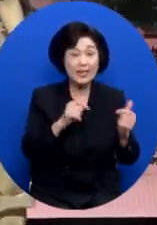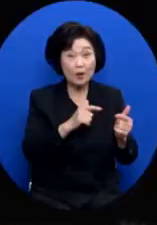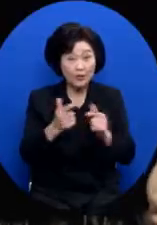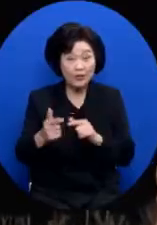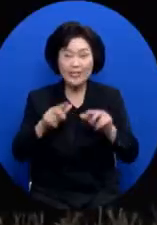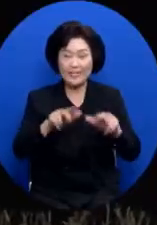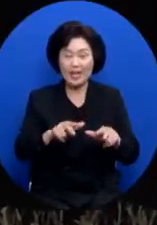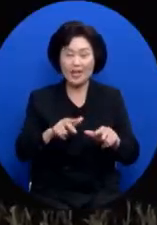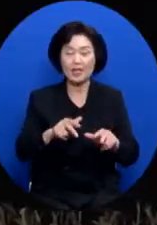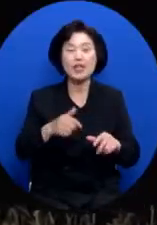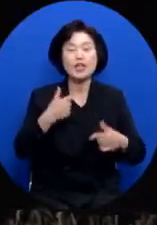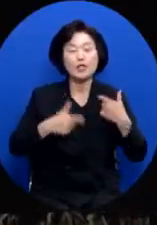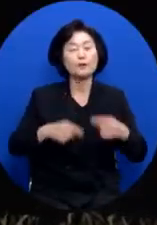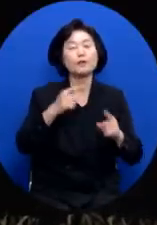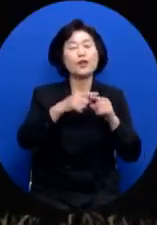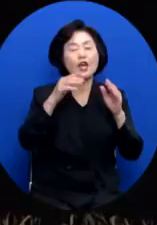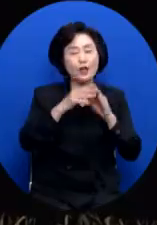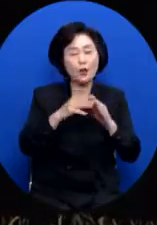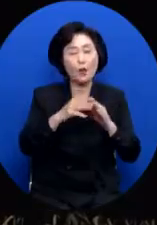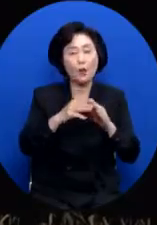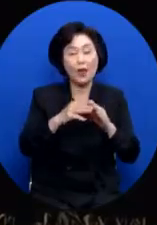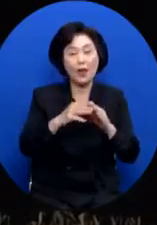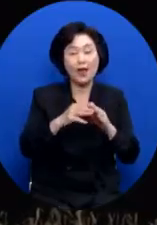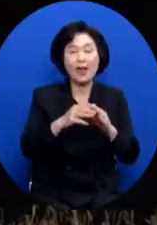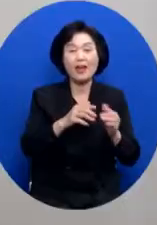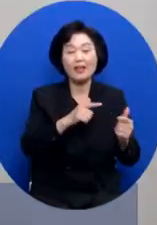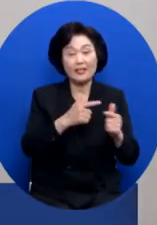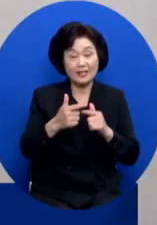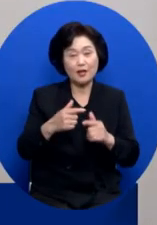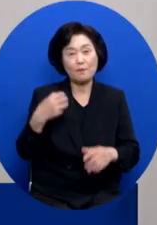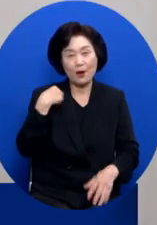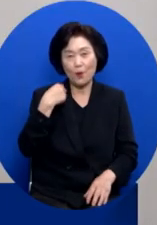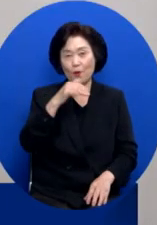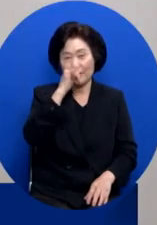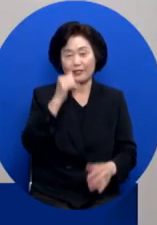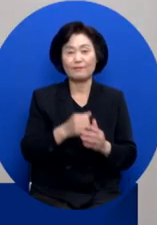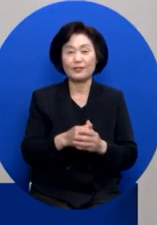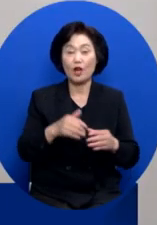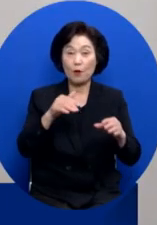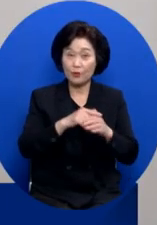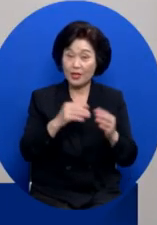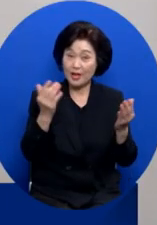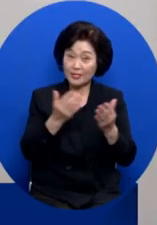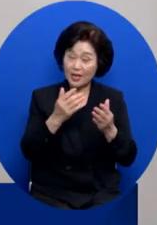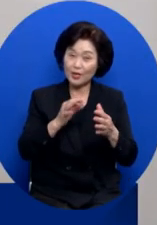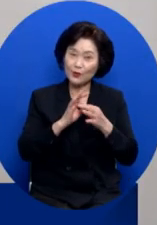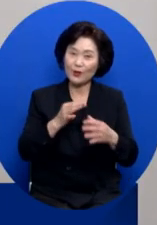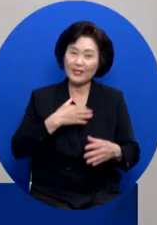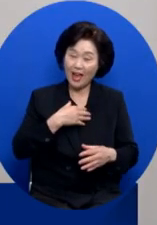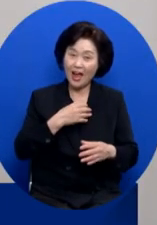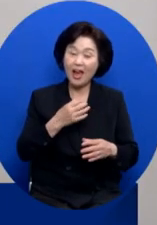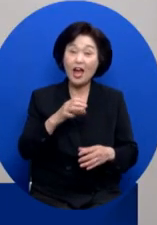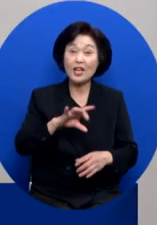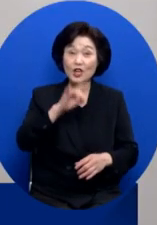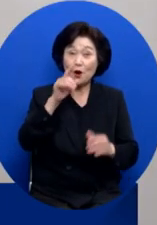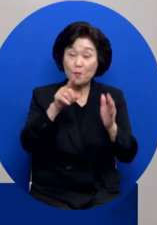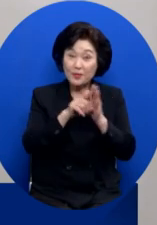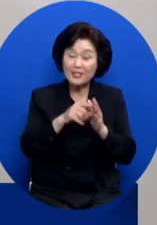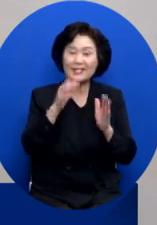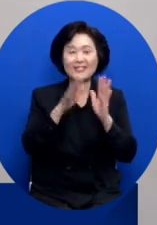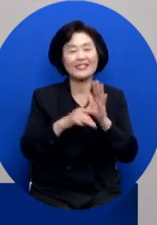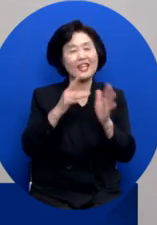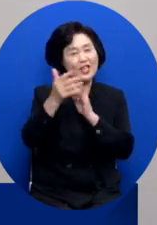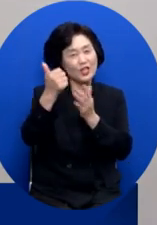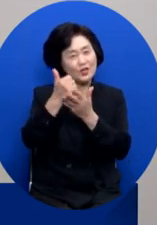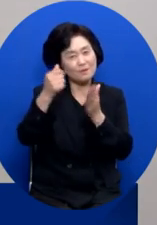교회 문화사역을 이끌어가고 있습니다. 문화사역을 통해서 제가 새가족 때 은혜를 너무 많이 받아가지고 예수님을 이제